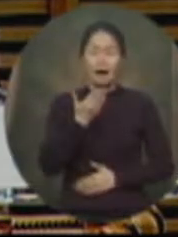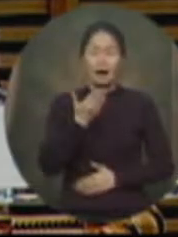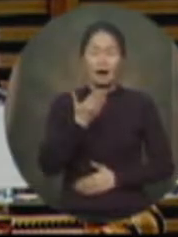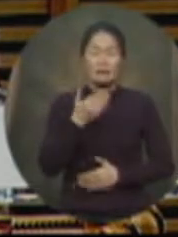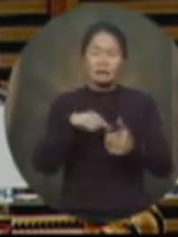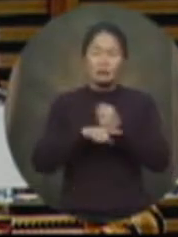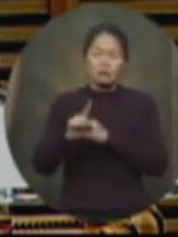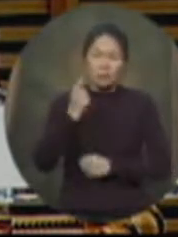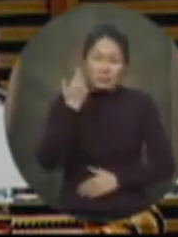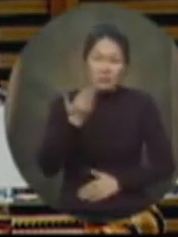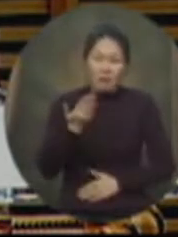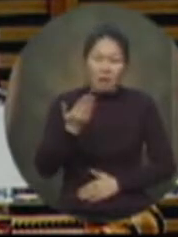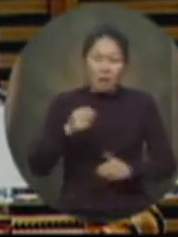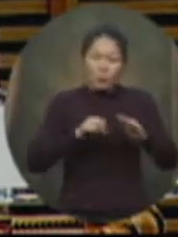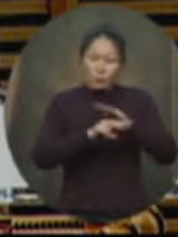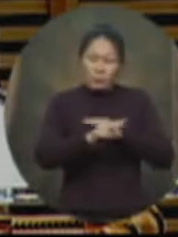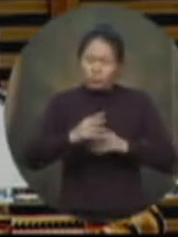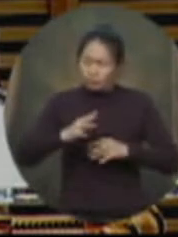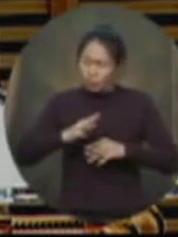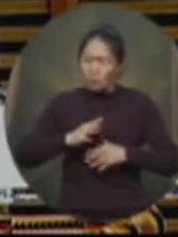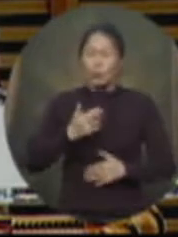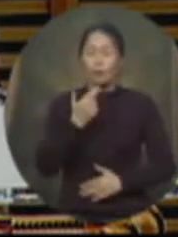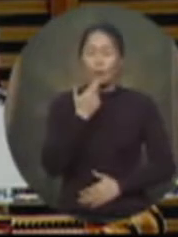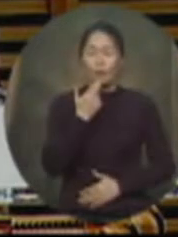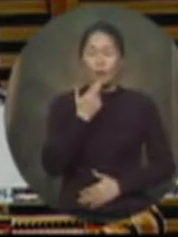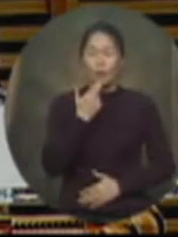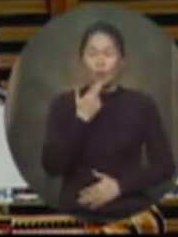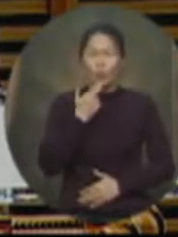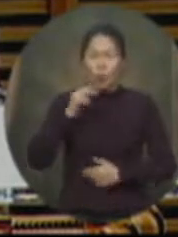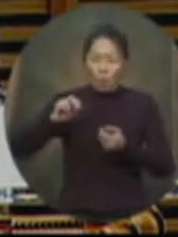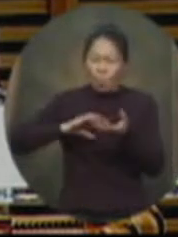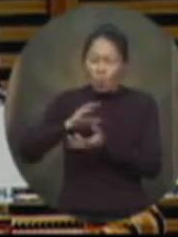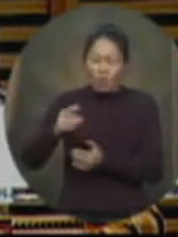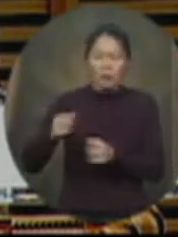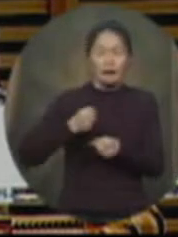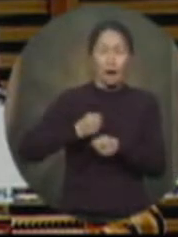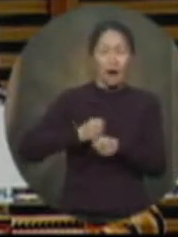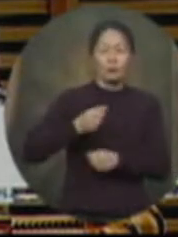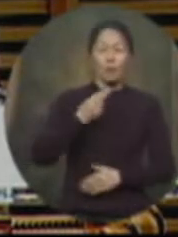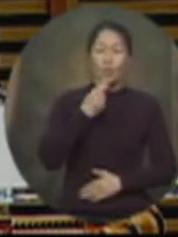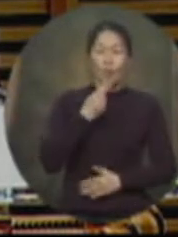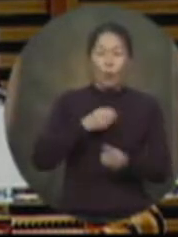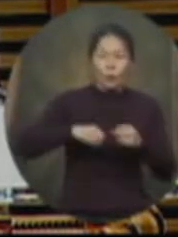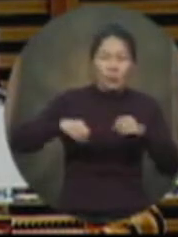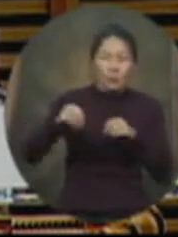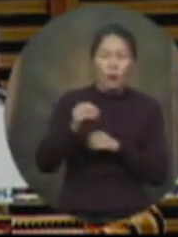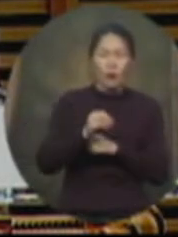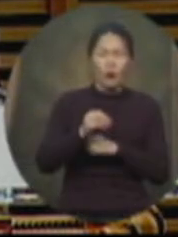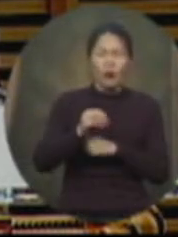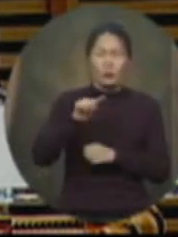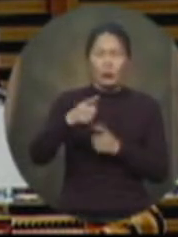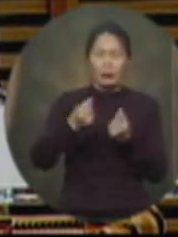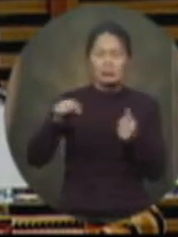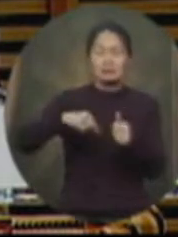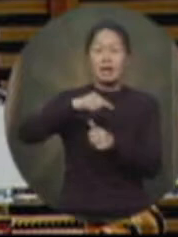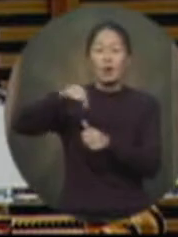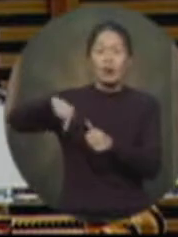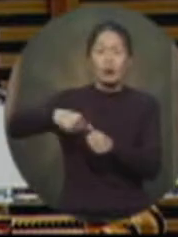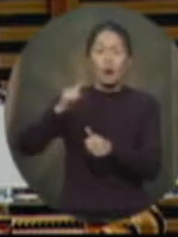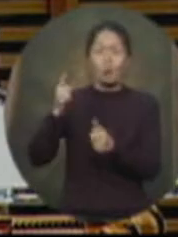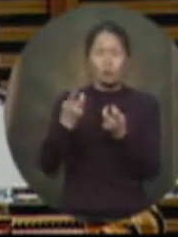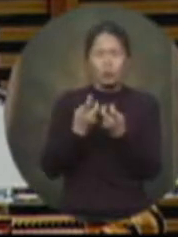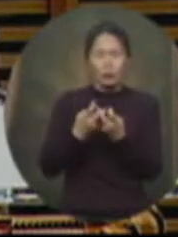두려워하지도 도망가려고 하지도 않고 혼란 해야지 도 당황해 하지도 않고 오히려 그 상황에 어떻게